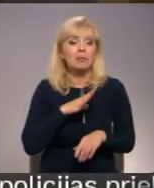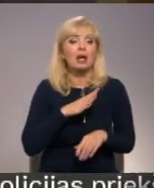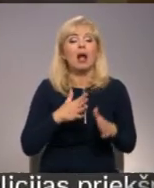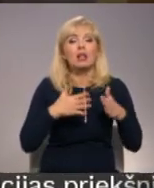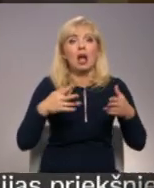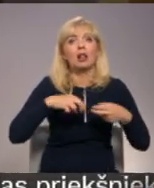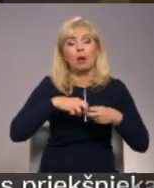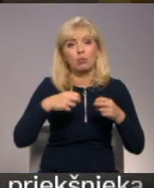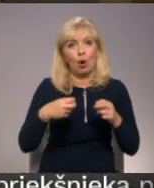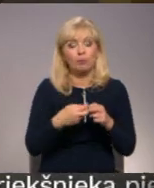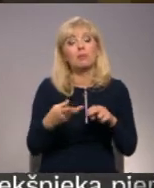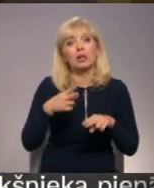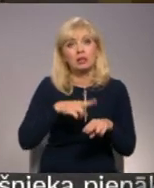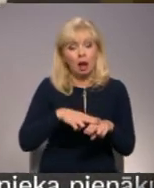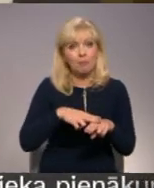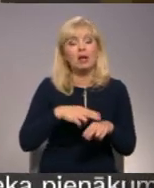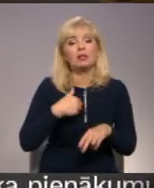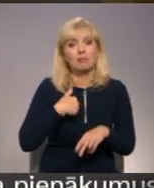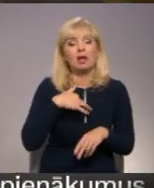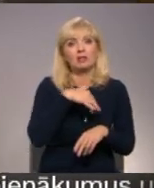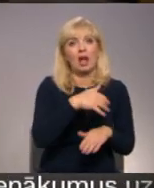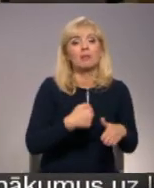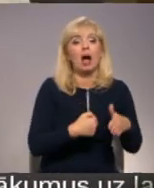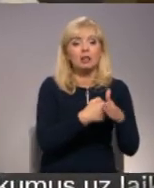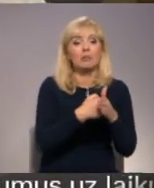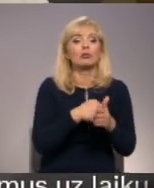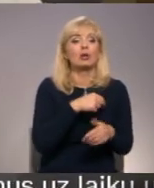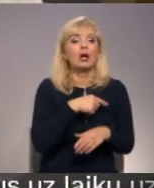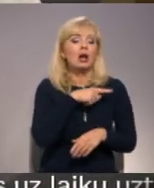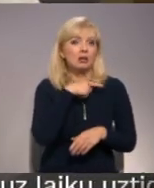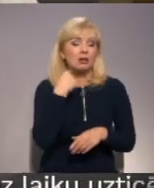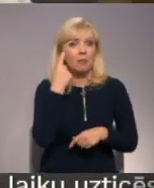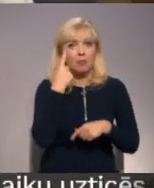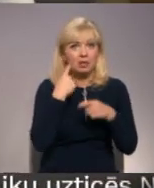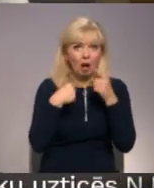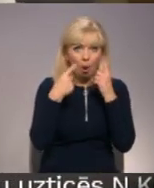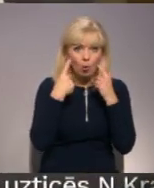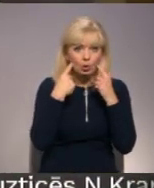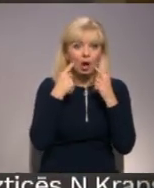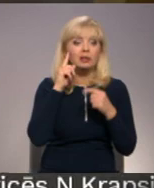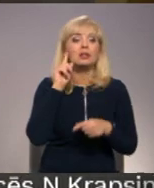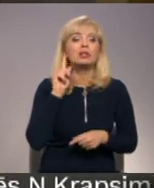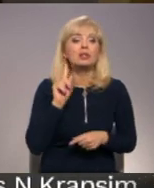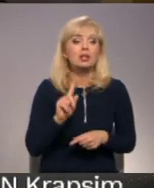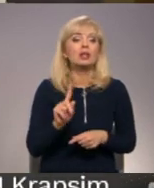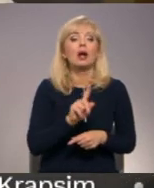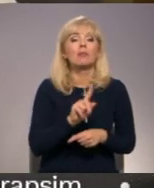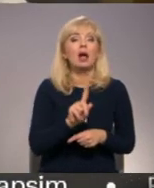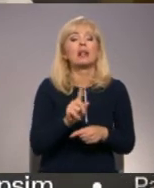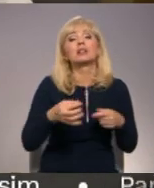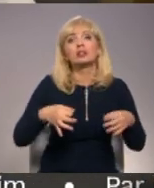un tāpēc mēs nākam atbalstīt, gribas raudāt. Un zinām, cik tas ir ļoti